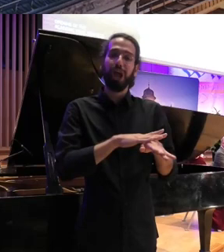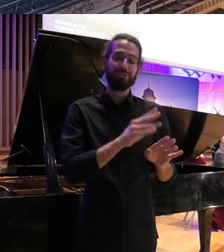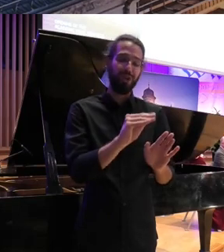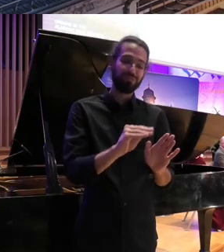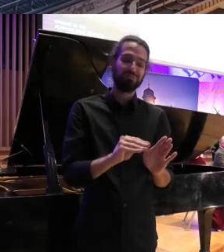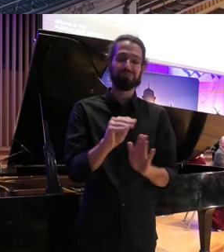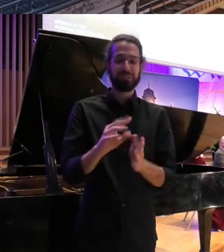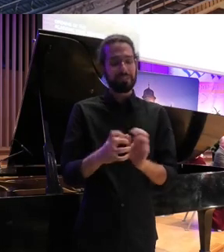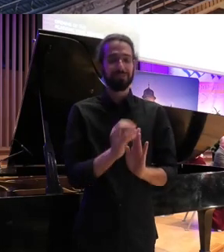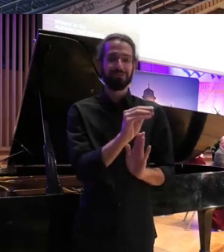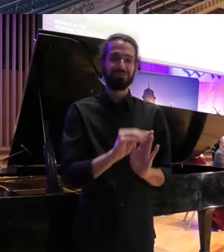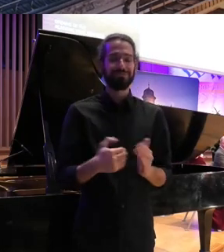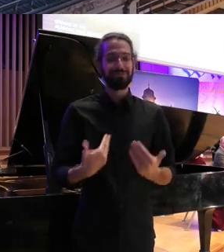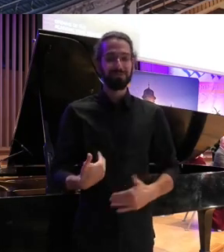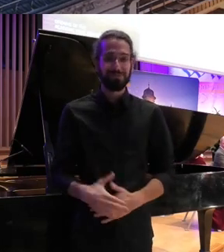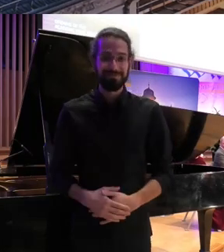aber es ist eigentlich ganz spannend. Also